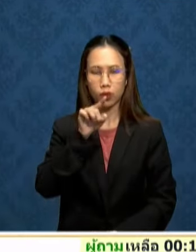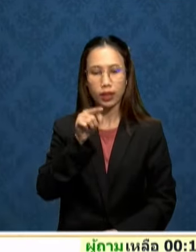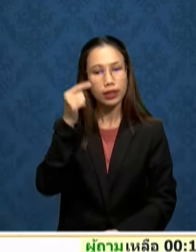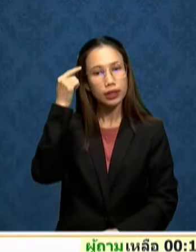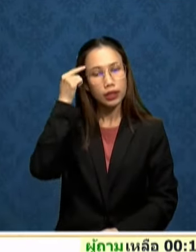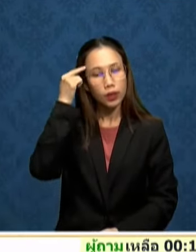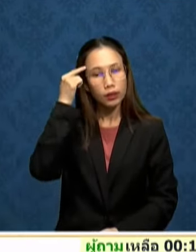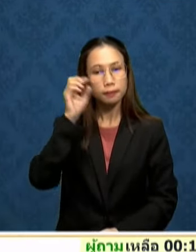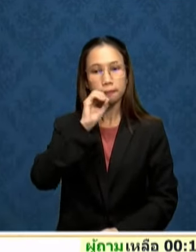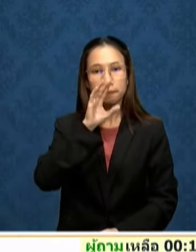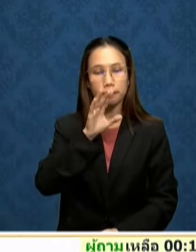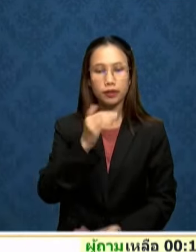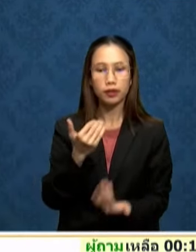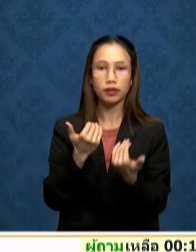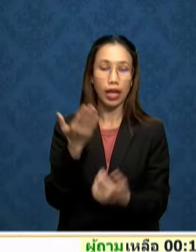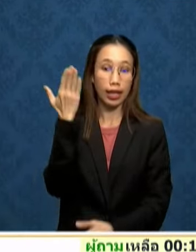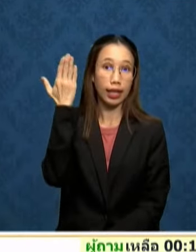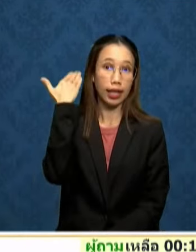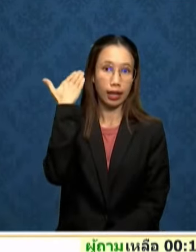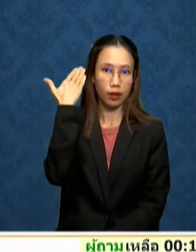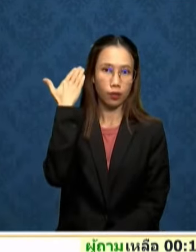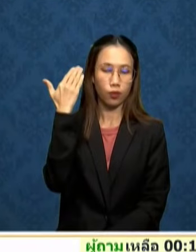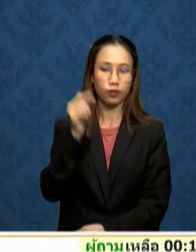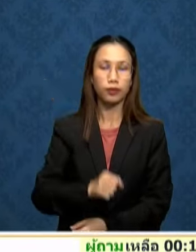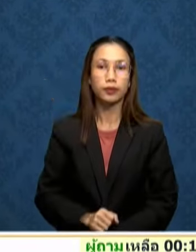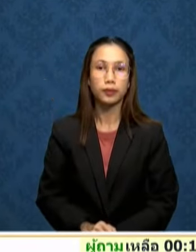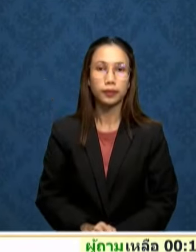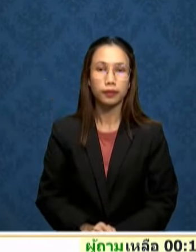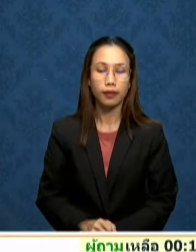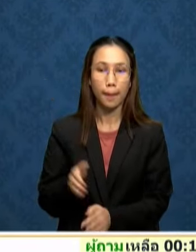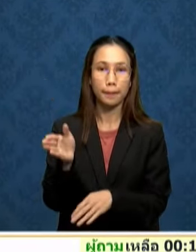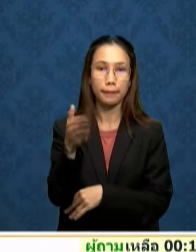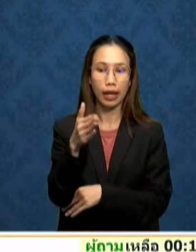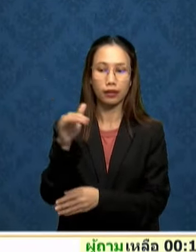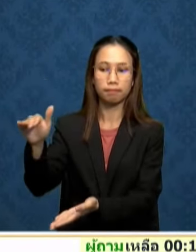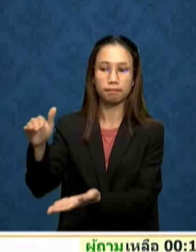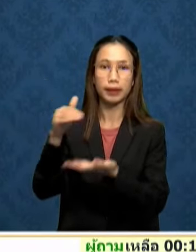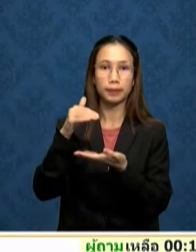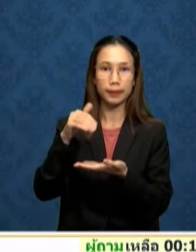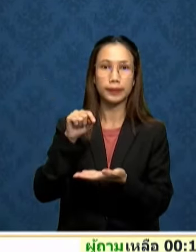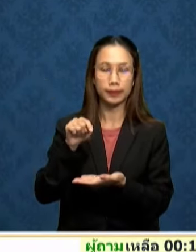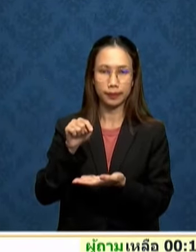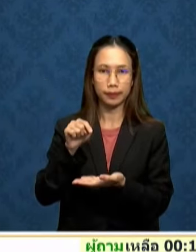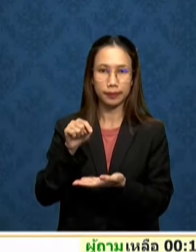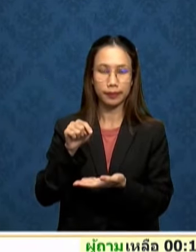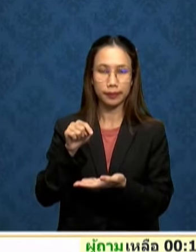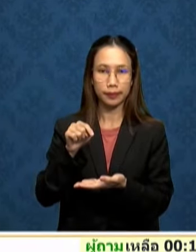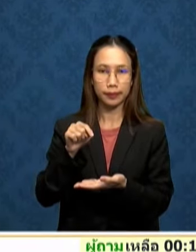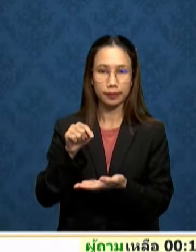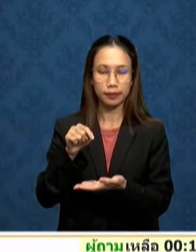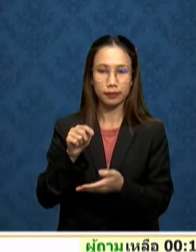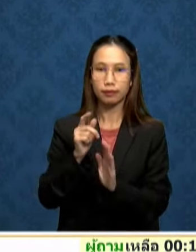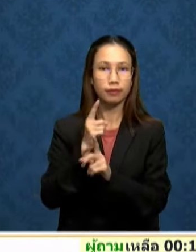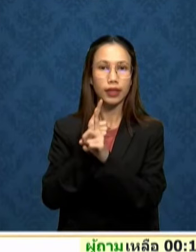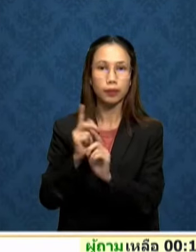จริงไม่ได้ว่าณเวลานั้นในวันที่มีการนำเข้ามาเนี่ยครับทุกอย่างนั้นเป็นไปตามตัวบ